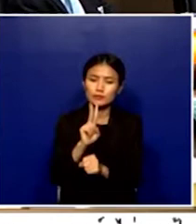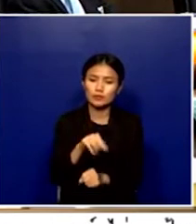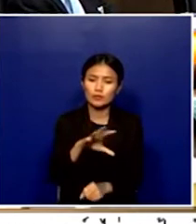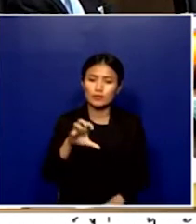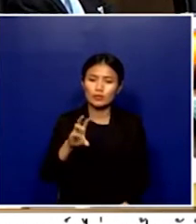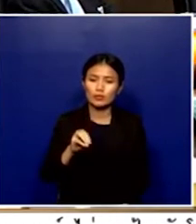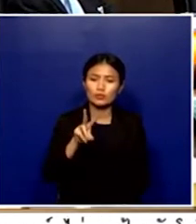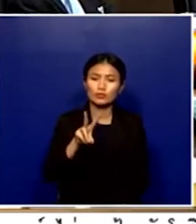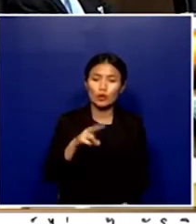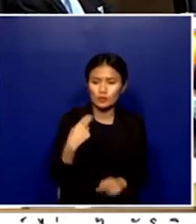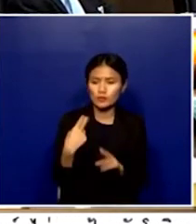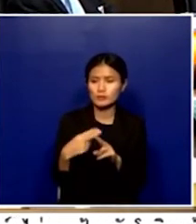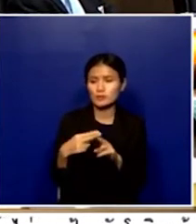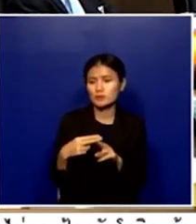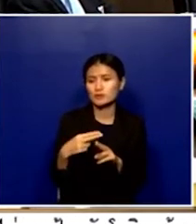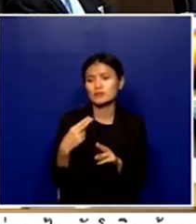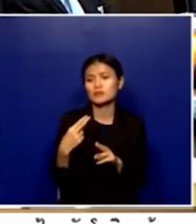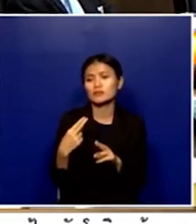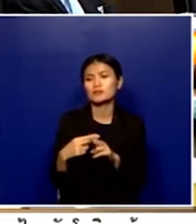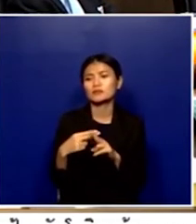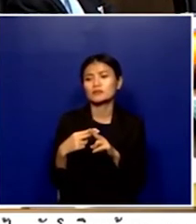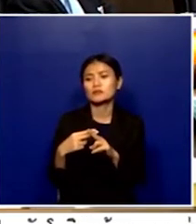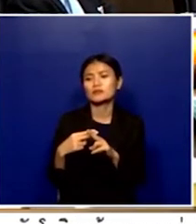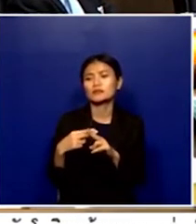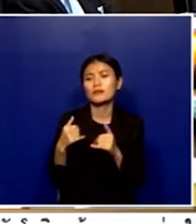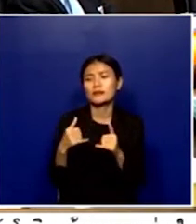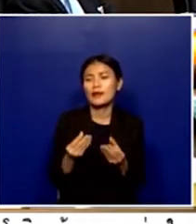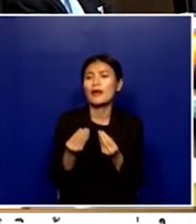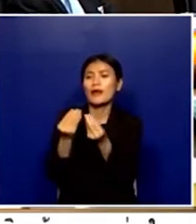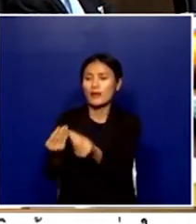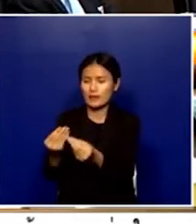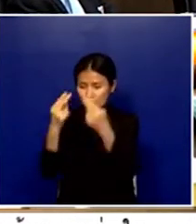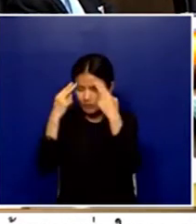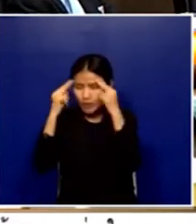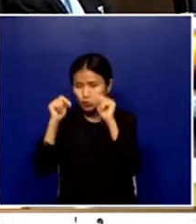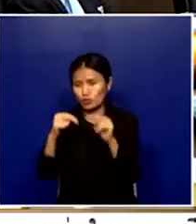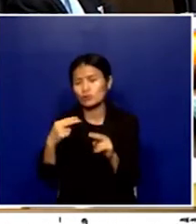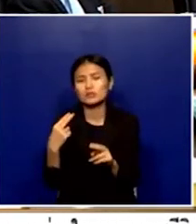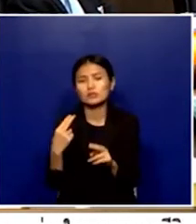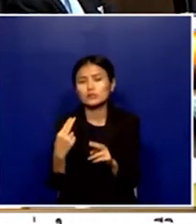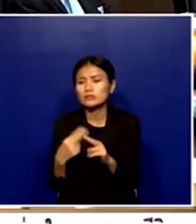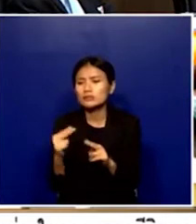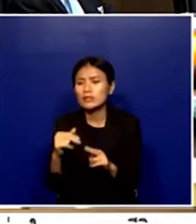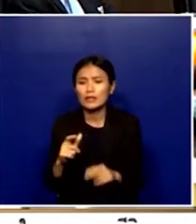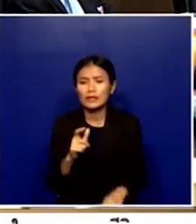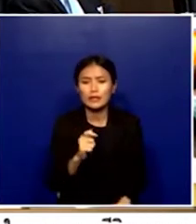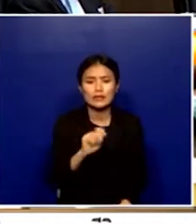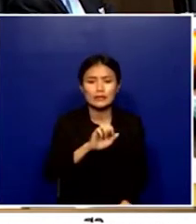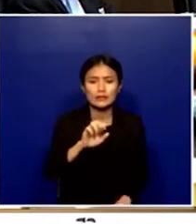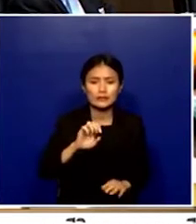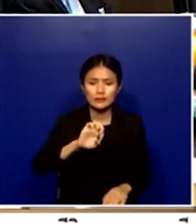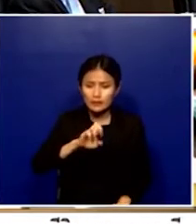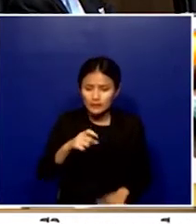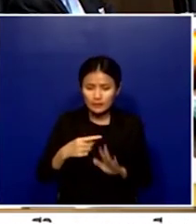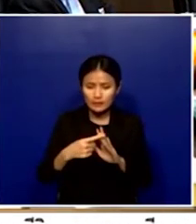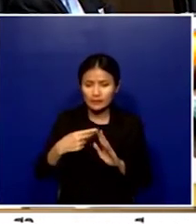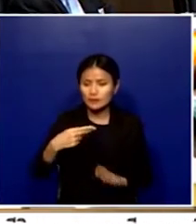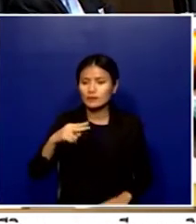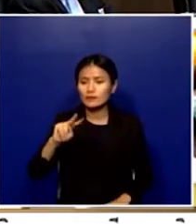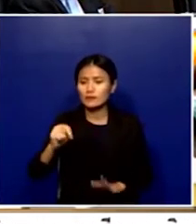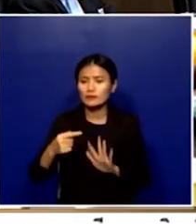ว่าเป็อิหนาเมาหมาตที่ฉันนึกสภาพทท่านกงคืนก็แอบกับวอยในกองทัพ